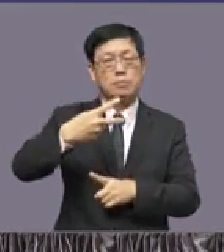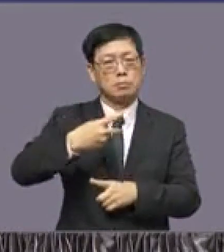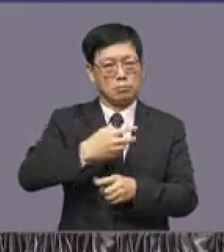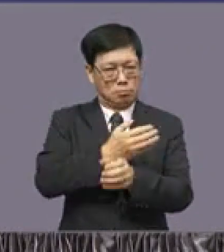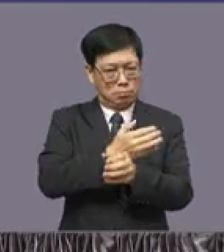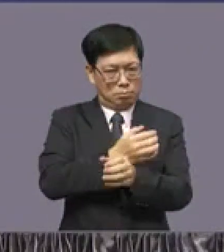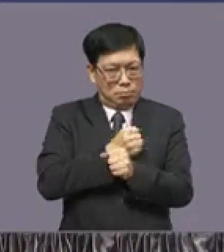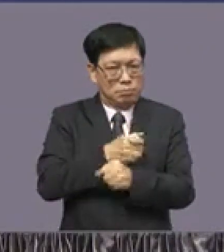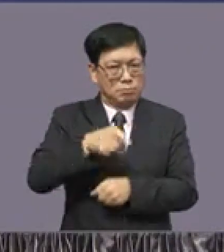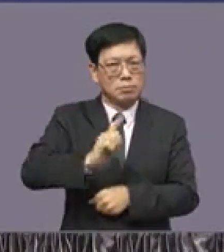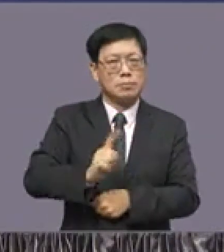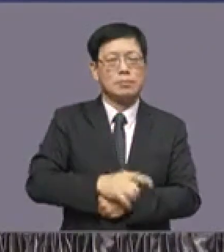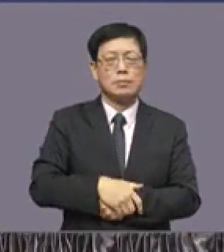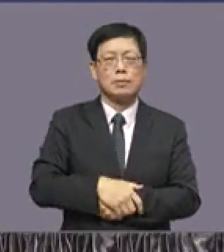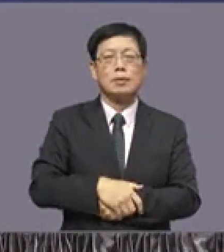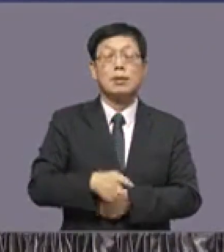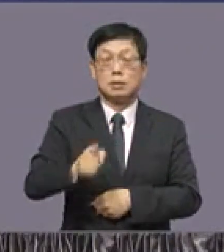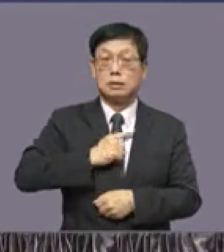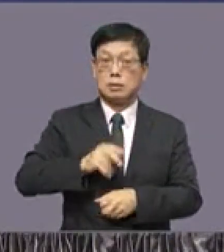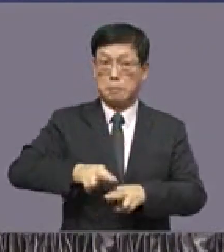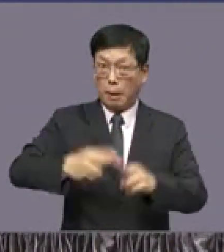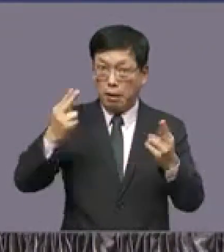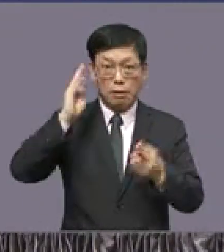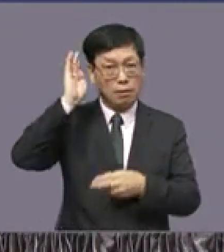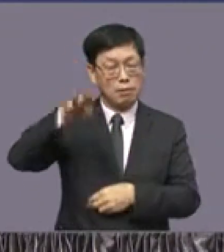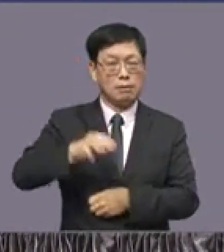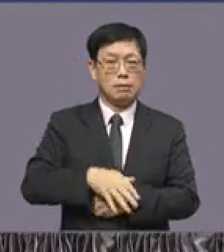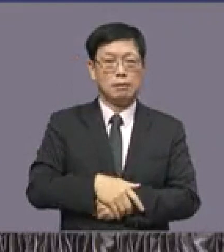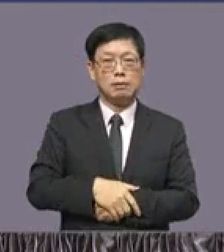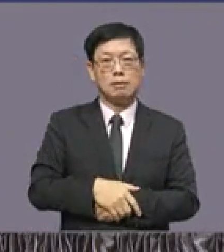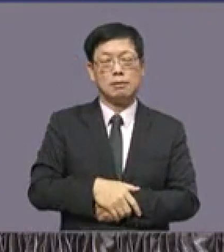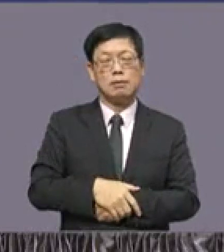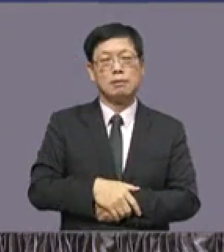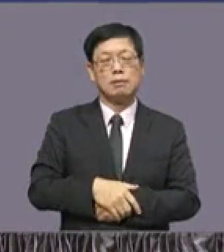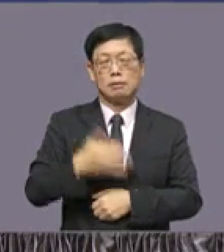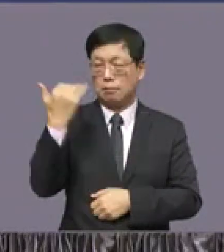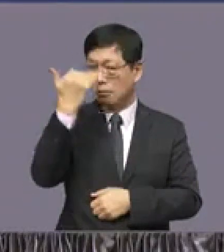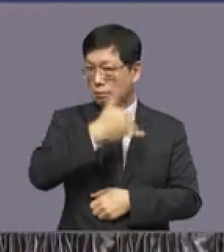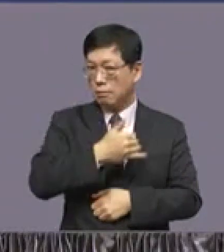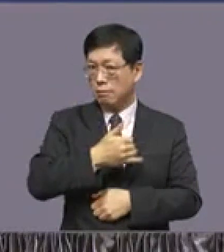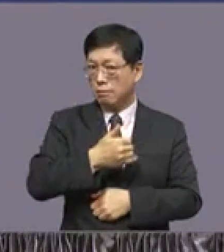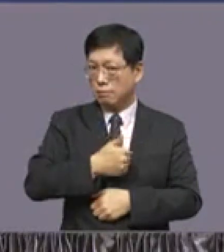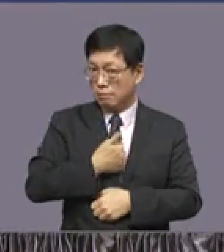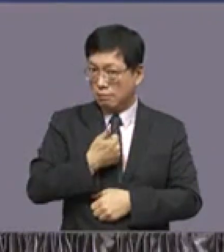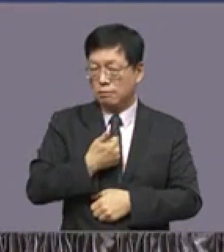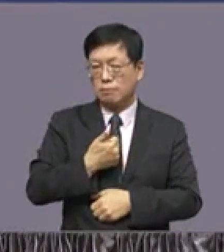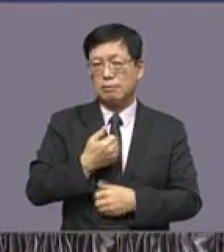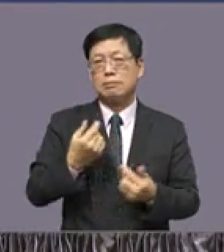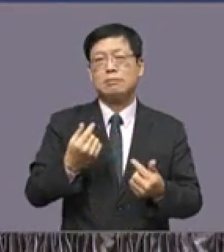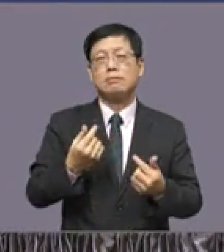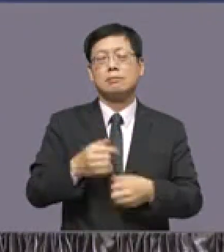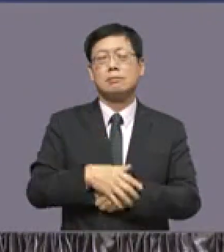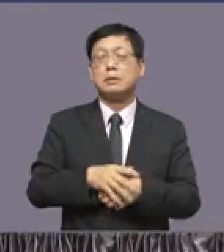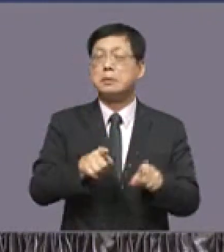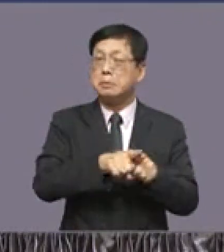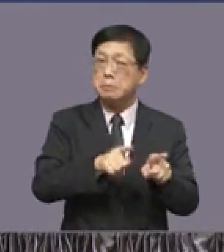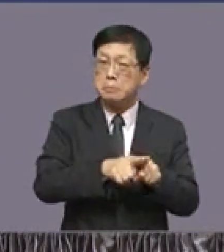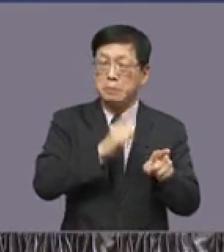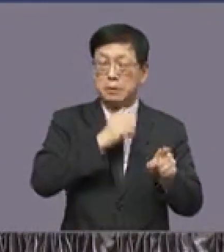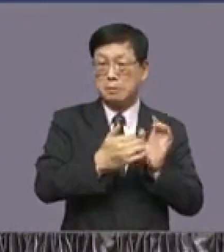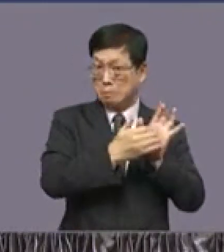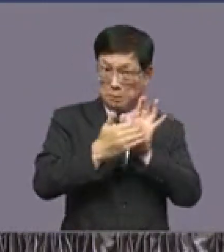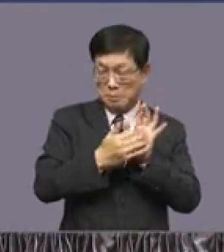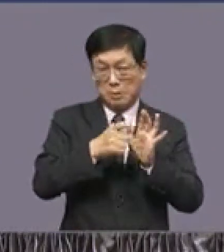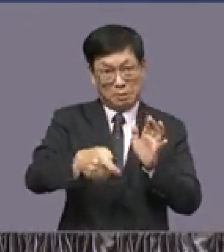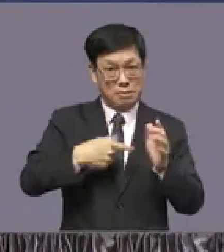这些行业开放之后，那万一如果除了一般的预防的